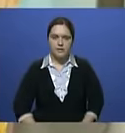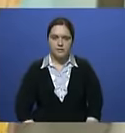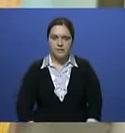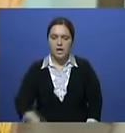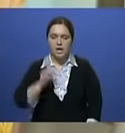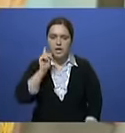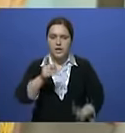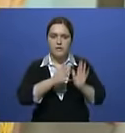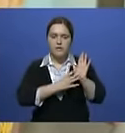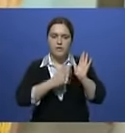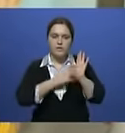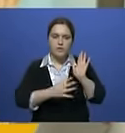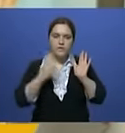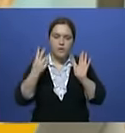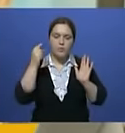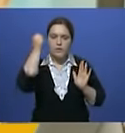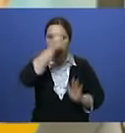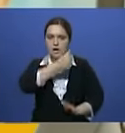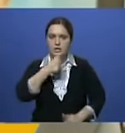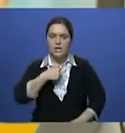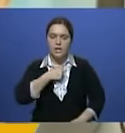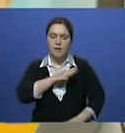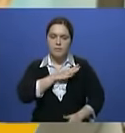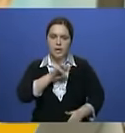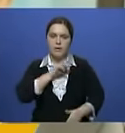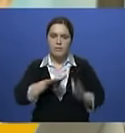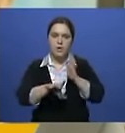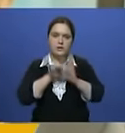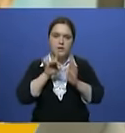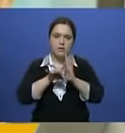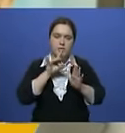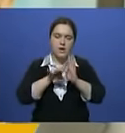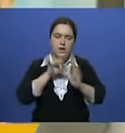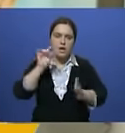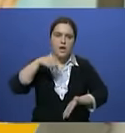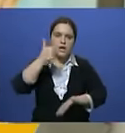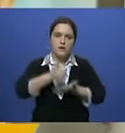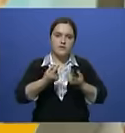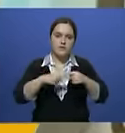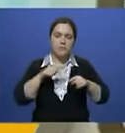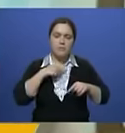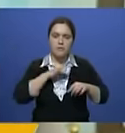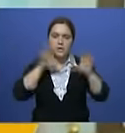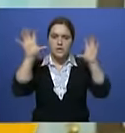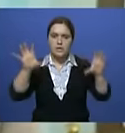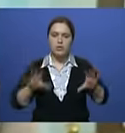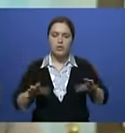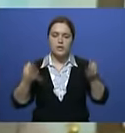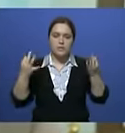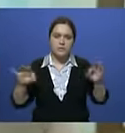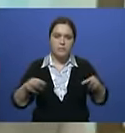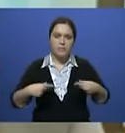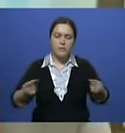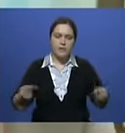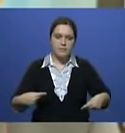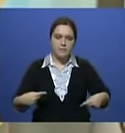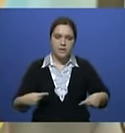1992 году будучи депутатом Верховного Совета мы принимали закон о независимости